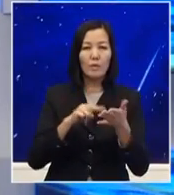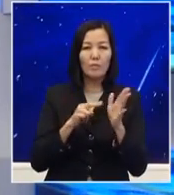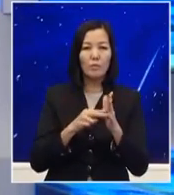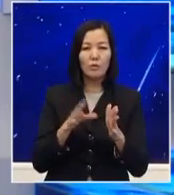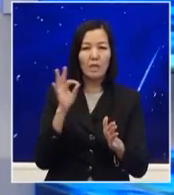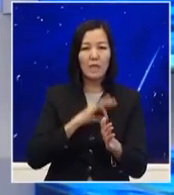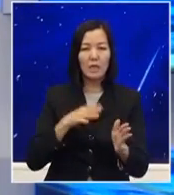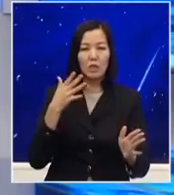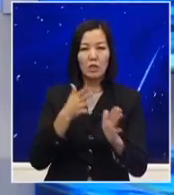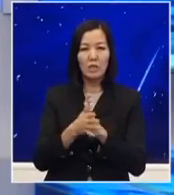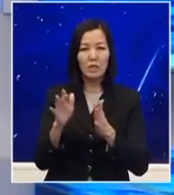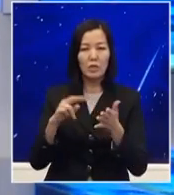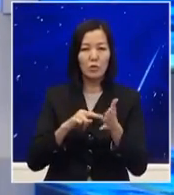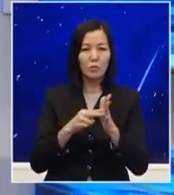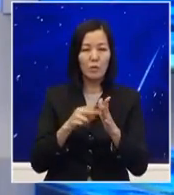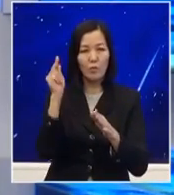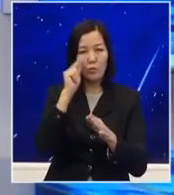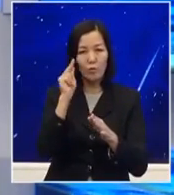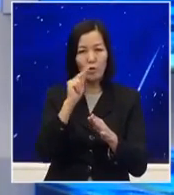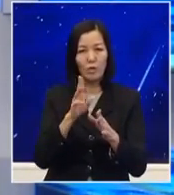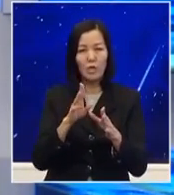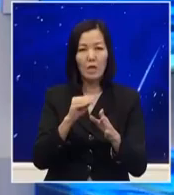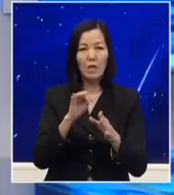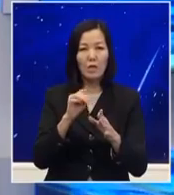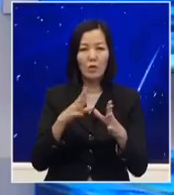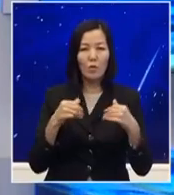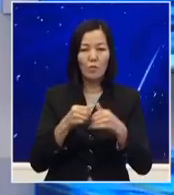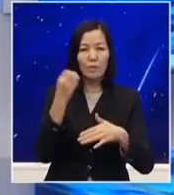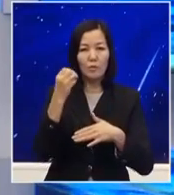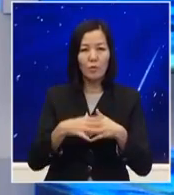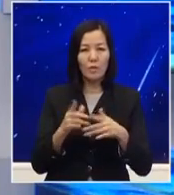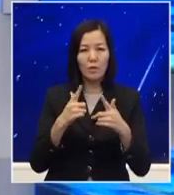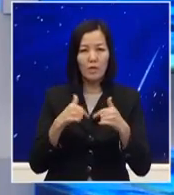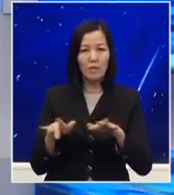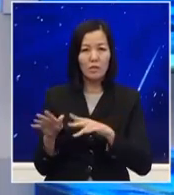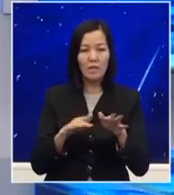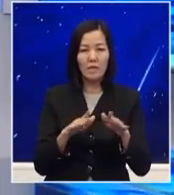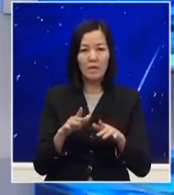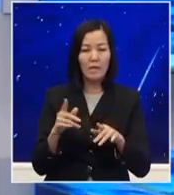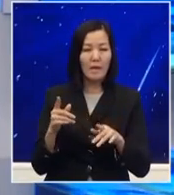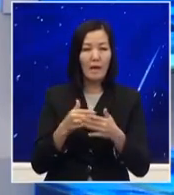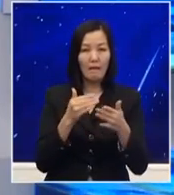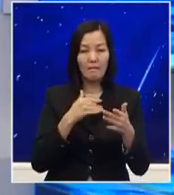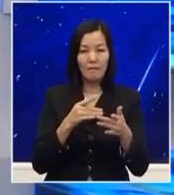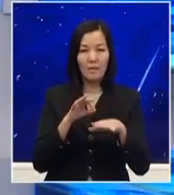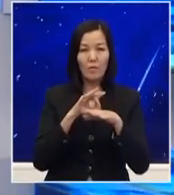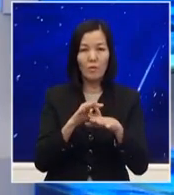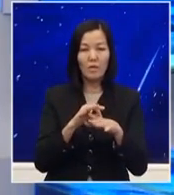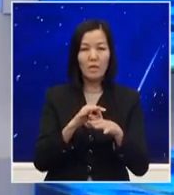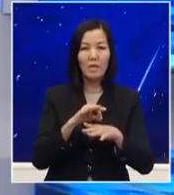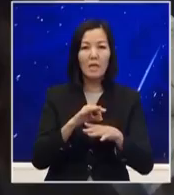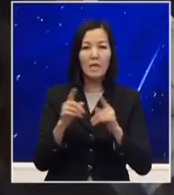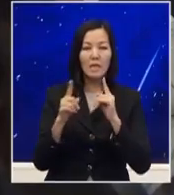шығысты жоспарлаудың негіздерін үйренді. Бұл жанұя отбасы орталығы базасында ұйымдастырылған бірінші шара емес. Тренингке